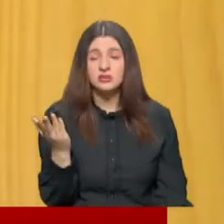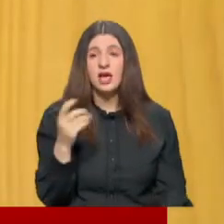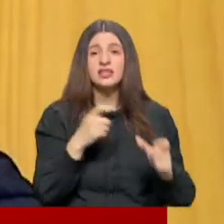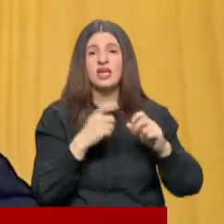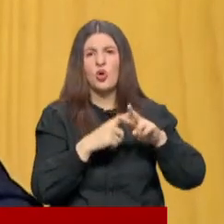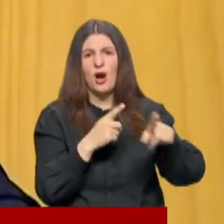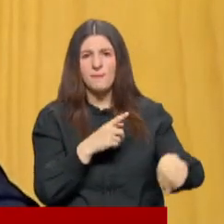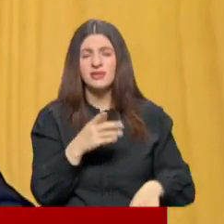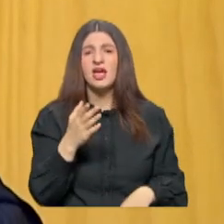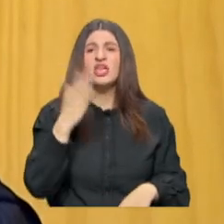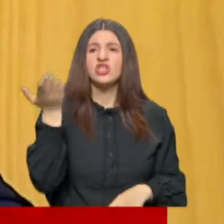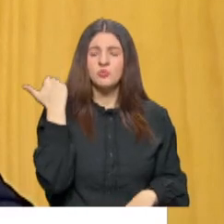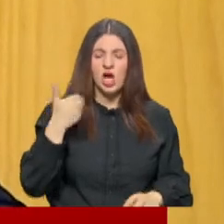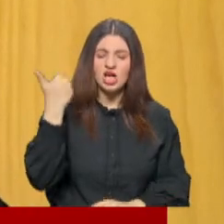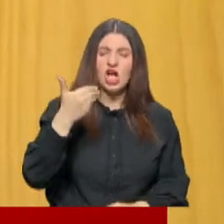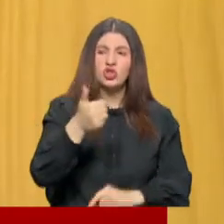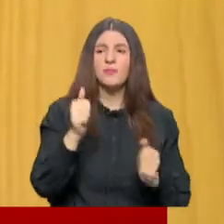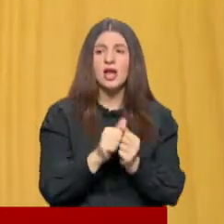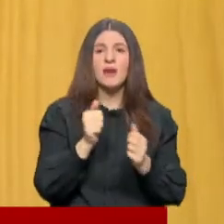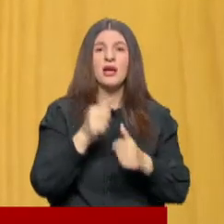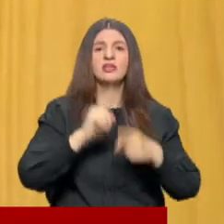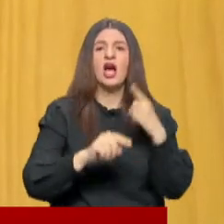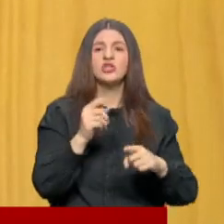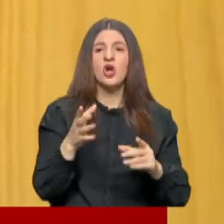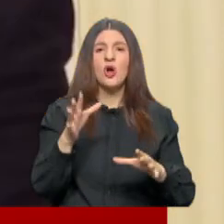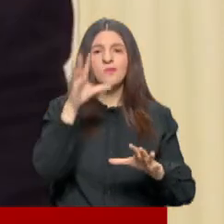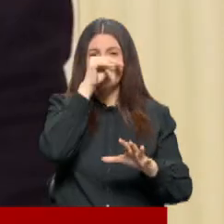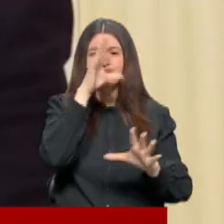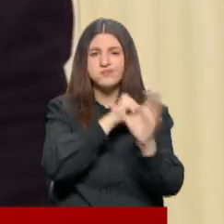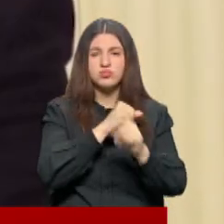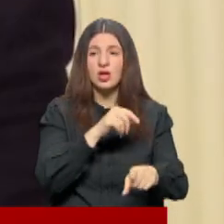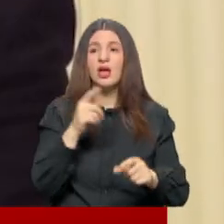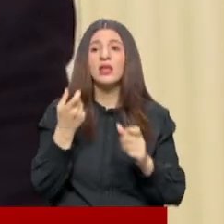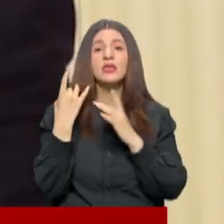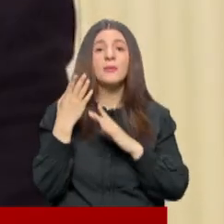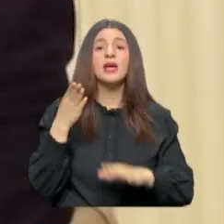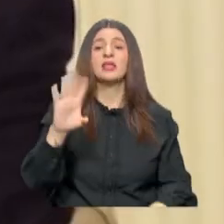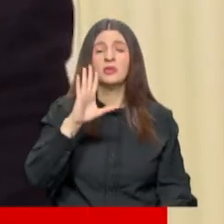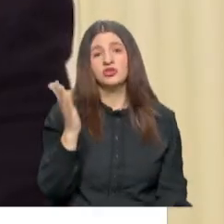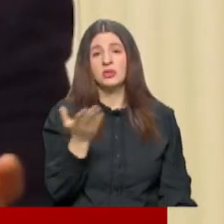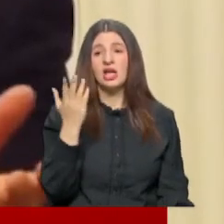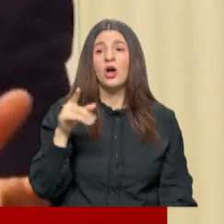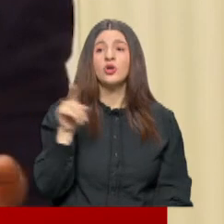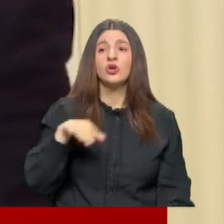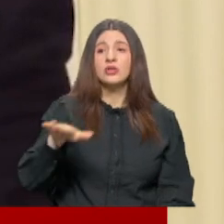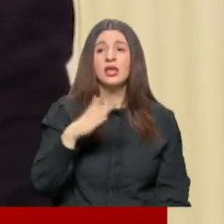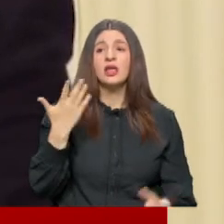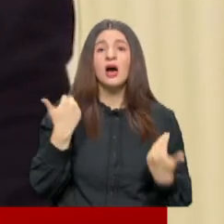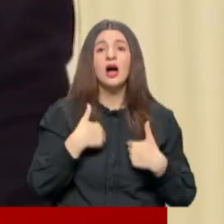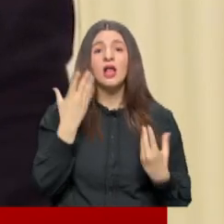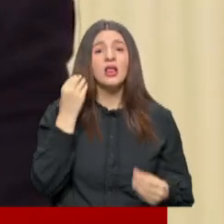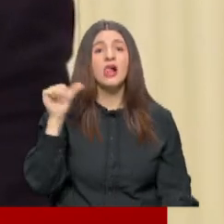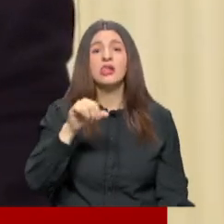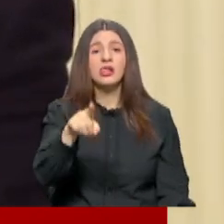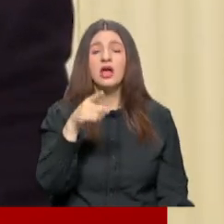seraba Mer geçmişi ve geleceğiyle siyasi Kundakçı dır Diyarbakır'a gidemediğimiz için mesela Türklerin Halit üyesi